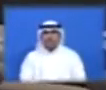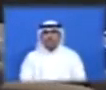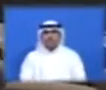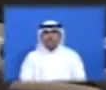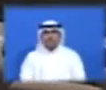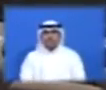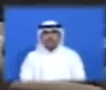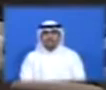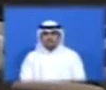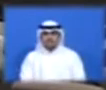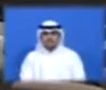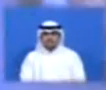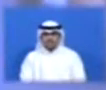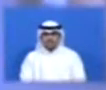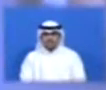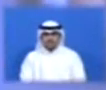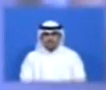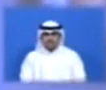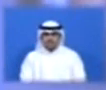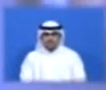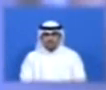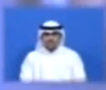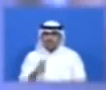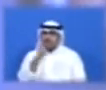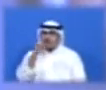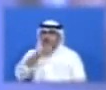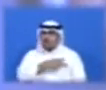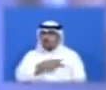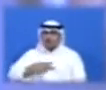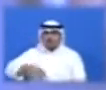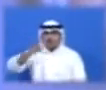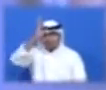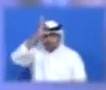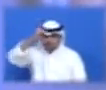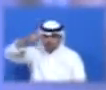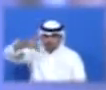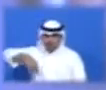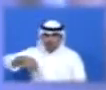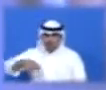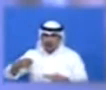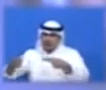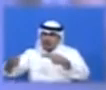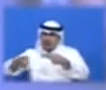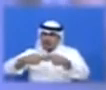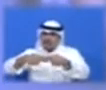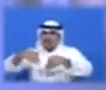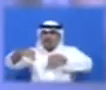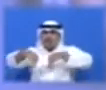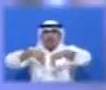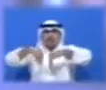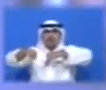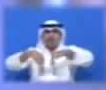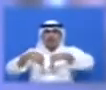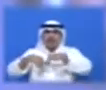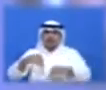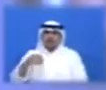دولة الكويت. أعلنت وزارة الداخلية أنها ستقوم بإغلاق بعض الطرق اعتبارا من يوم السبت المقبل